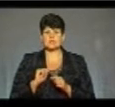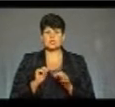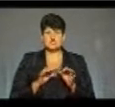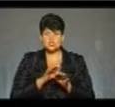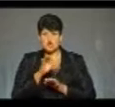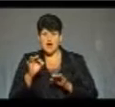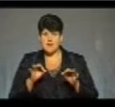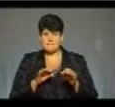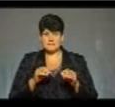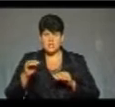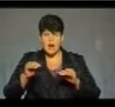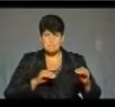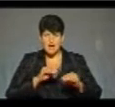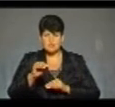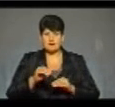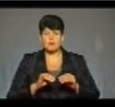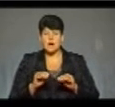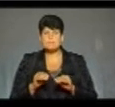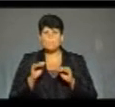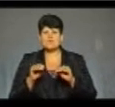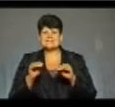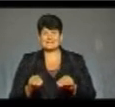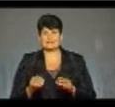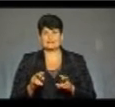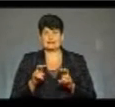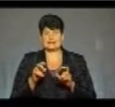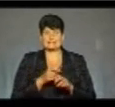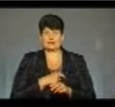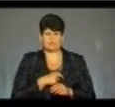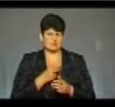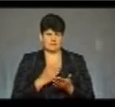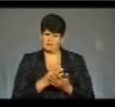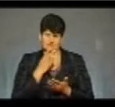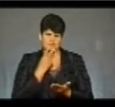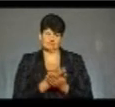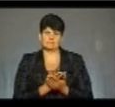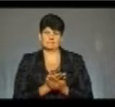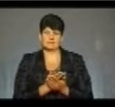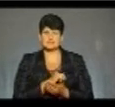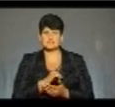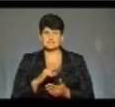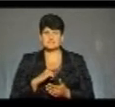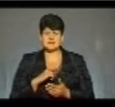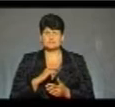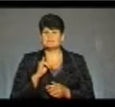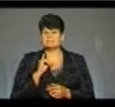шахматка, як розсадили депутатів в залі, дуже показовим. Найбільш неблагонадійним, скажімо